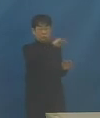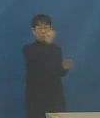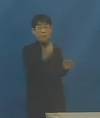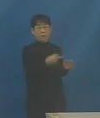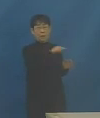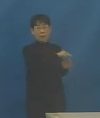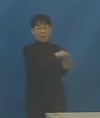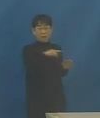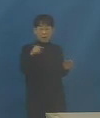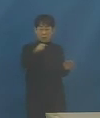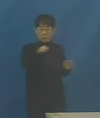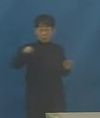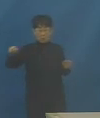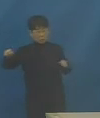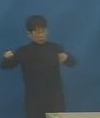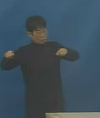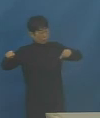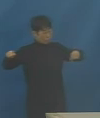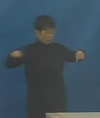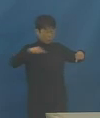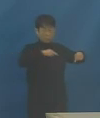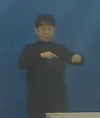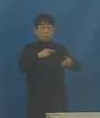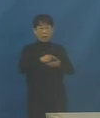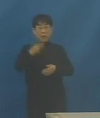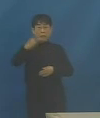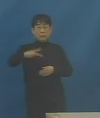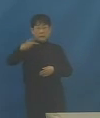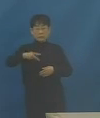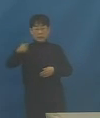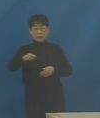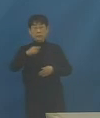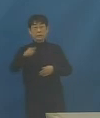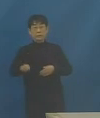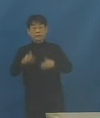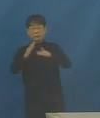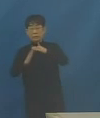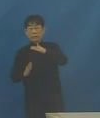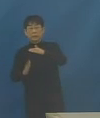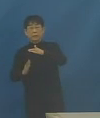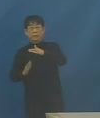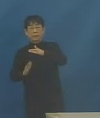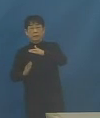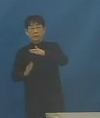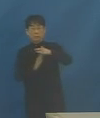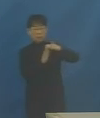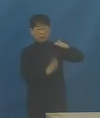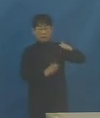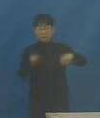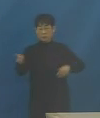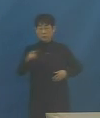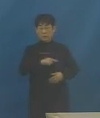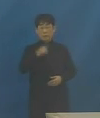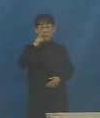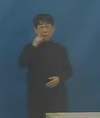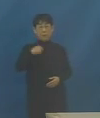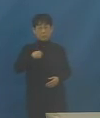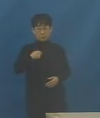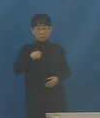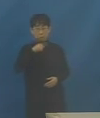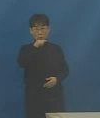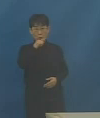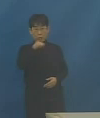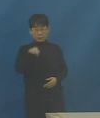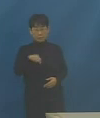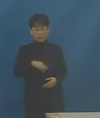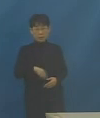の2路線のみが2000人というところにたしないと見ていますです